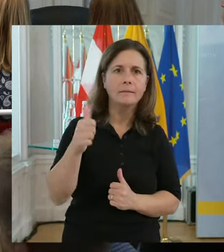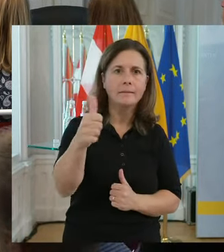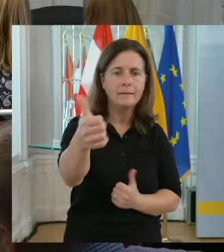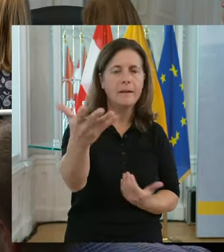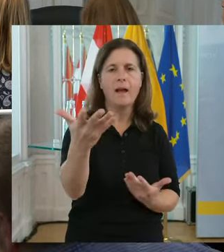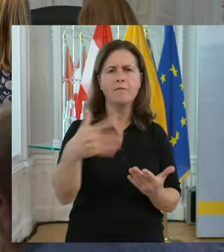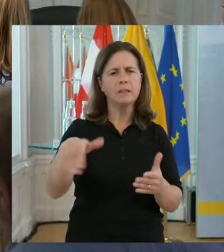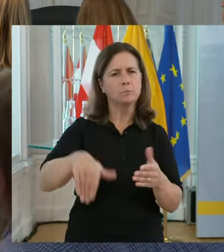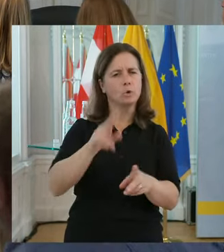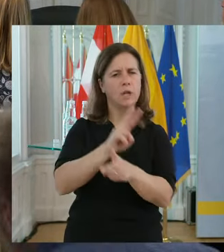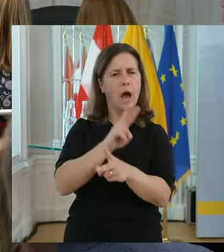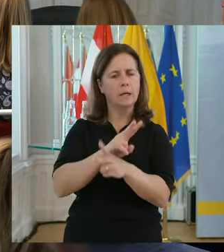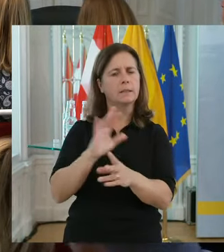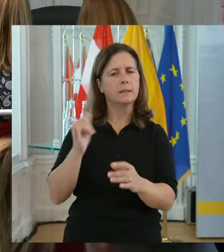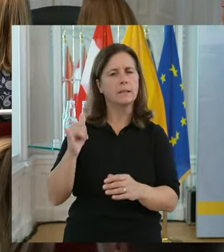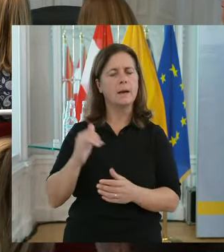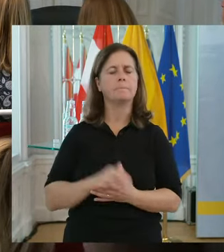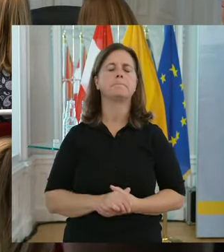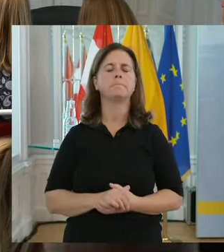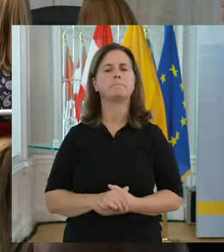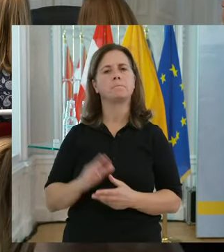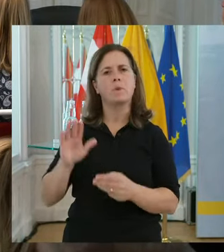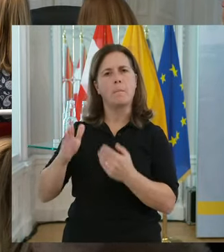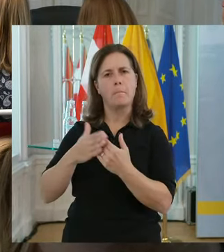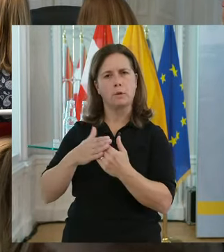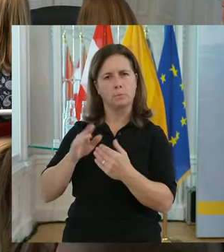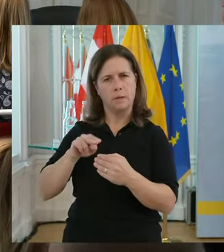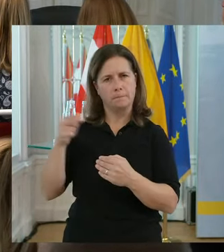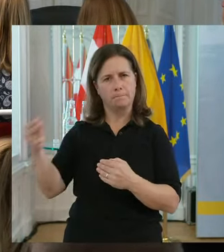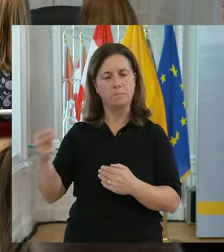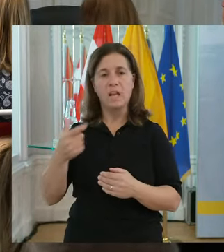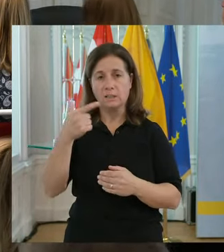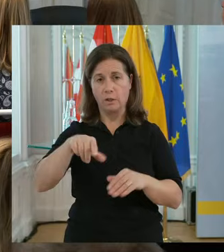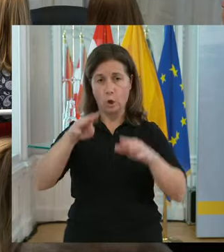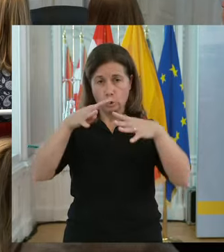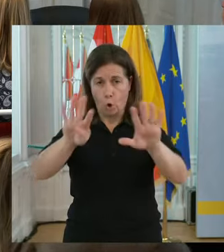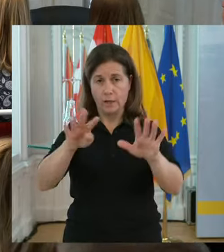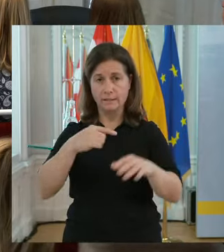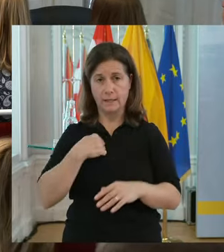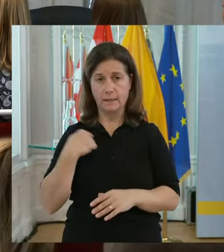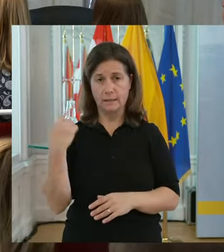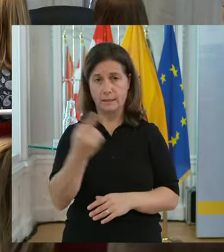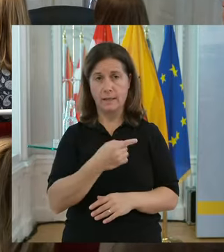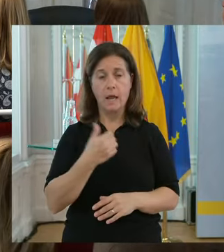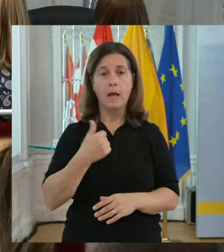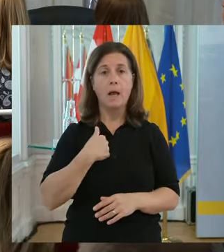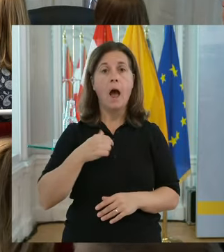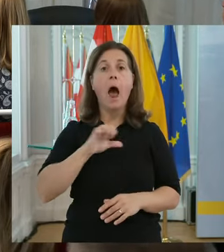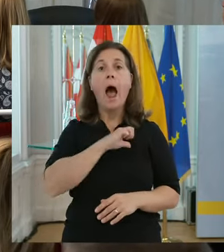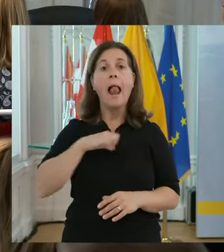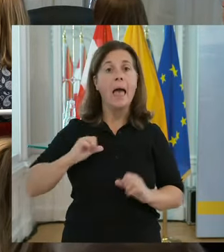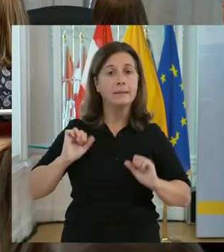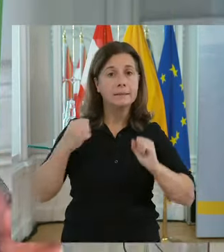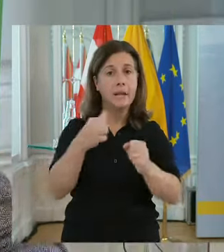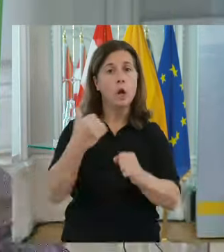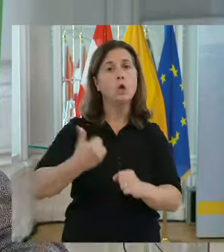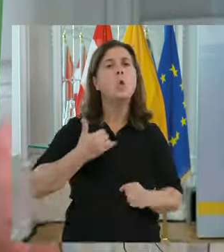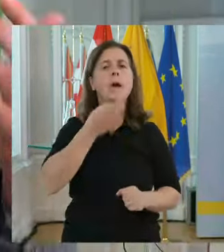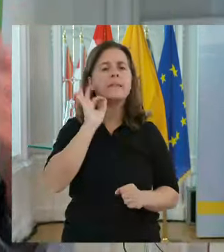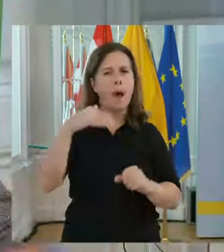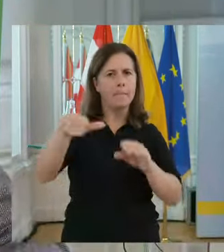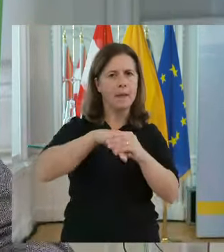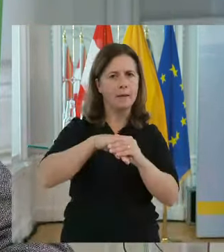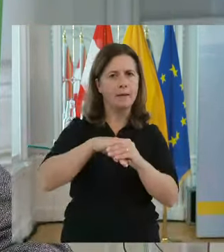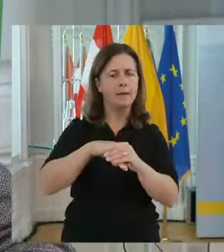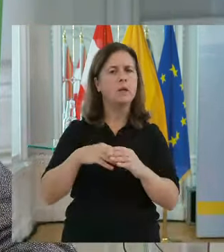aus Ihrer Sicht besonders achten? Ja, ein Beispiel von mir, also 2019 haben wir einen Alleingang gemacht, also wir haben eine junge Dame eingestellt mit